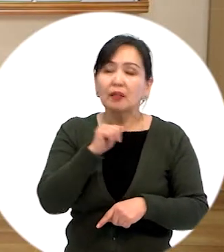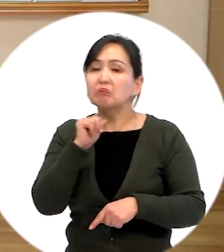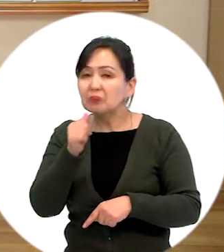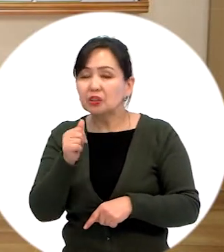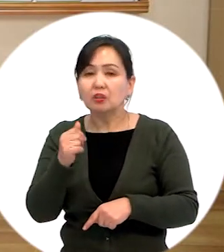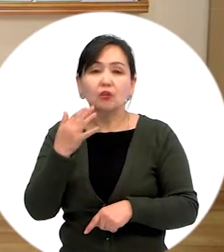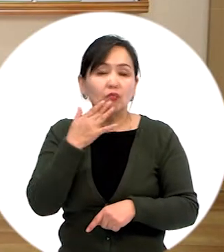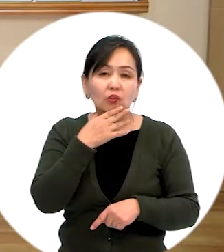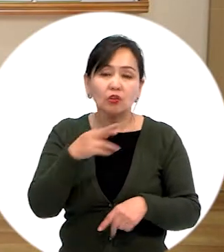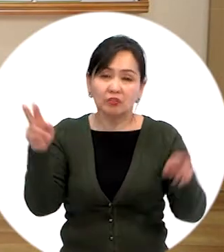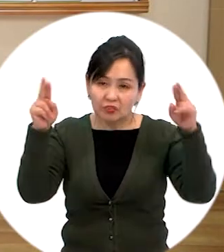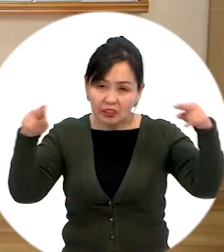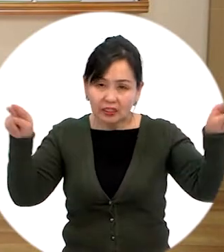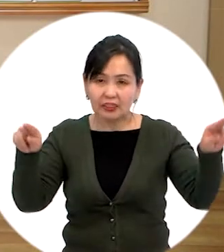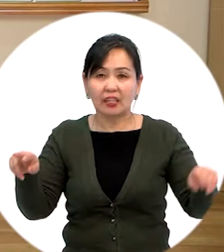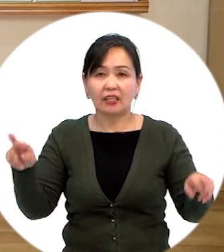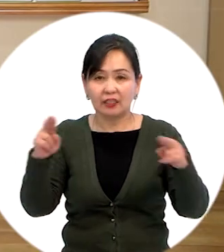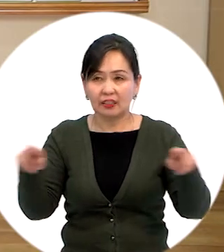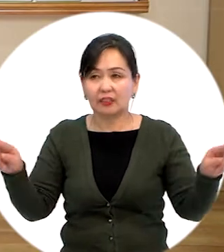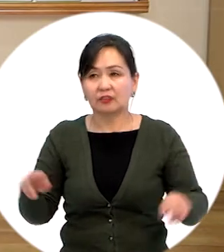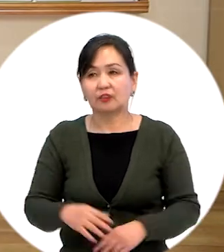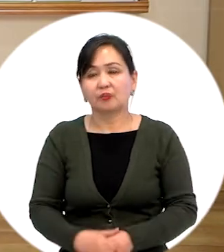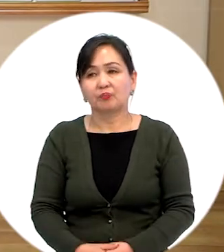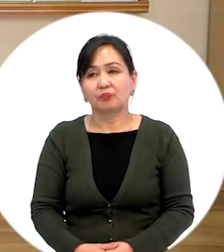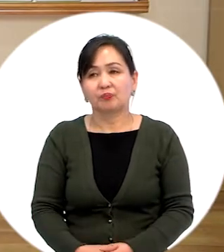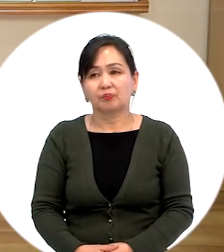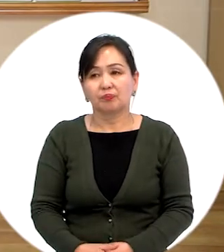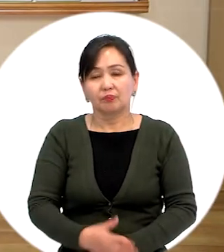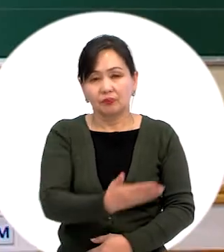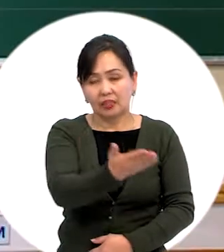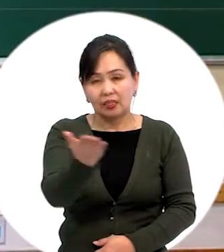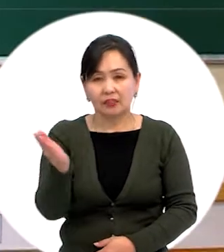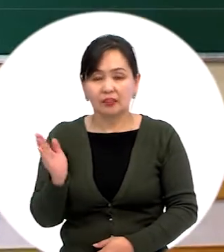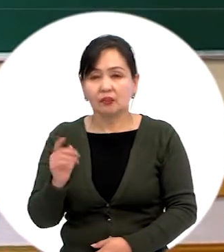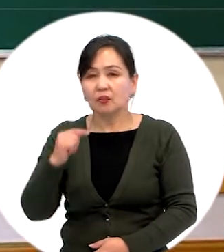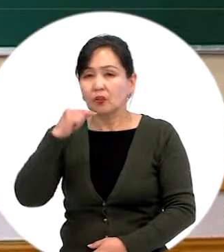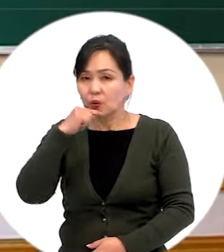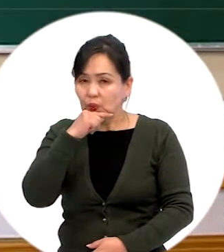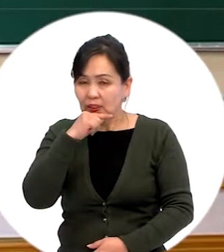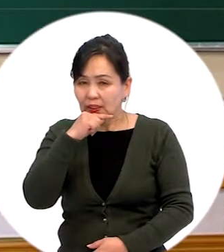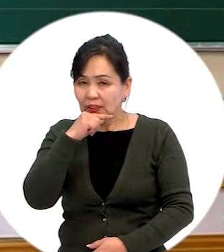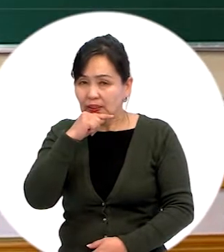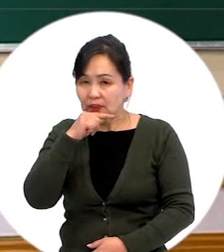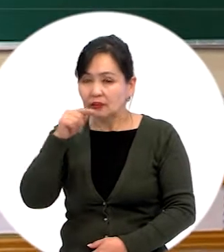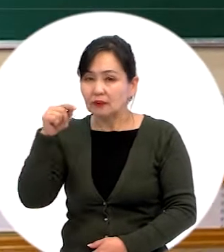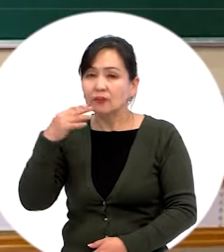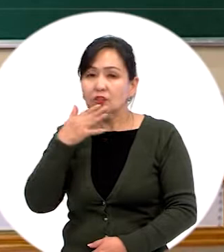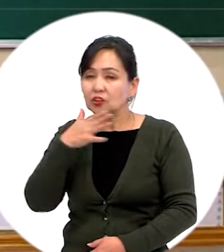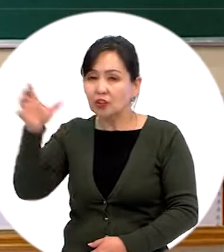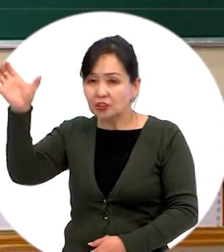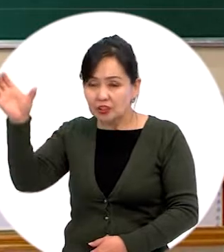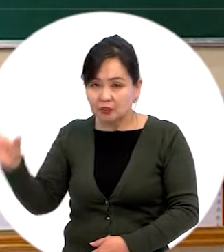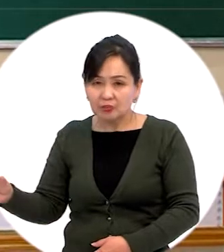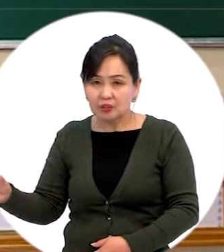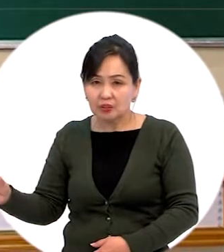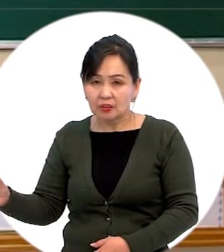улаан биш өнгөөр нь ялгая. За, та нар маань улаан өнгөтэй жимсийг